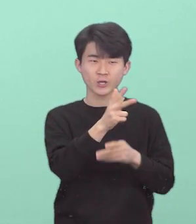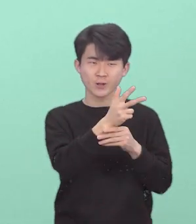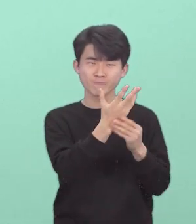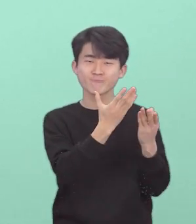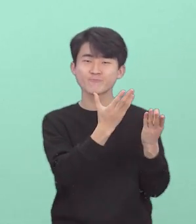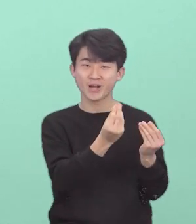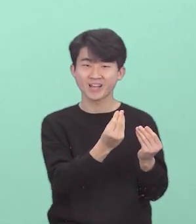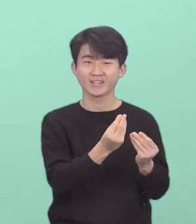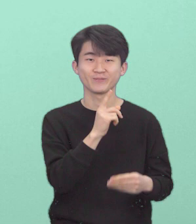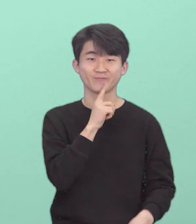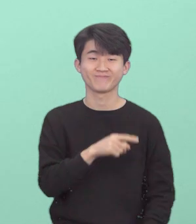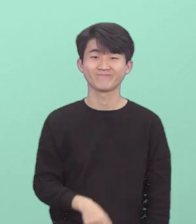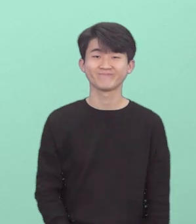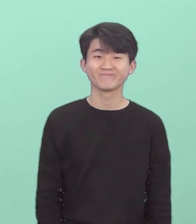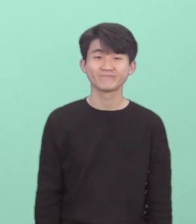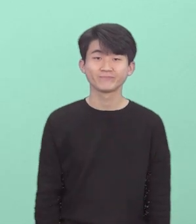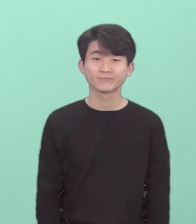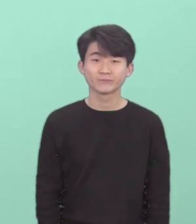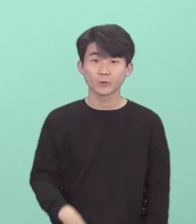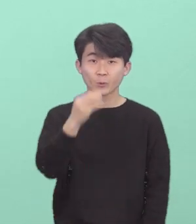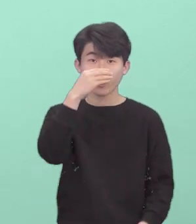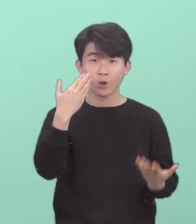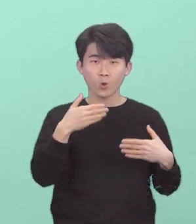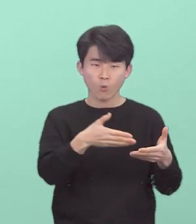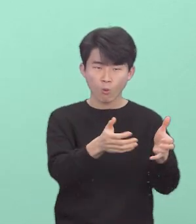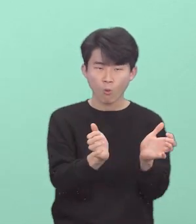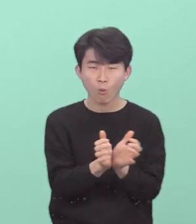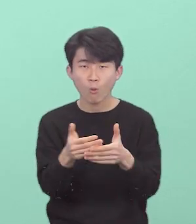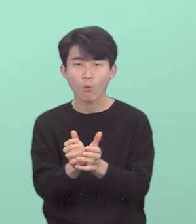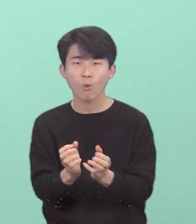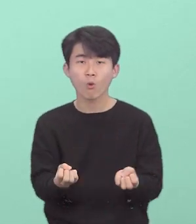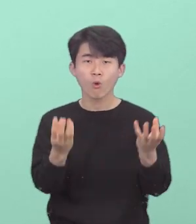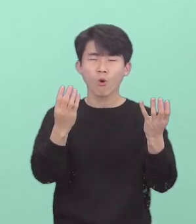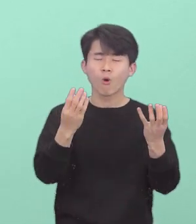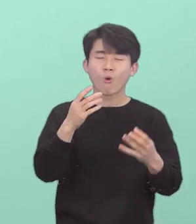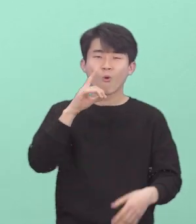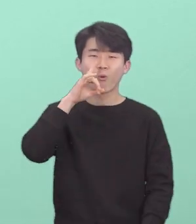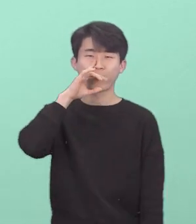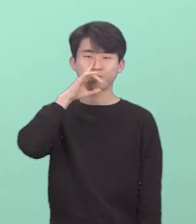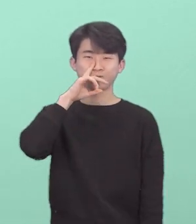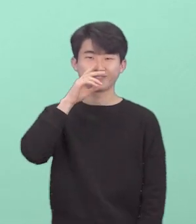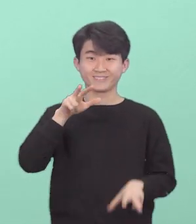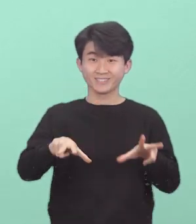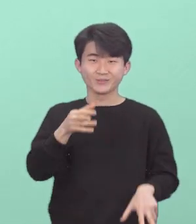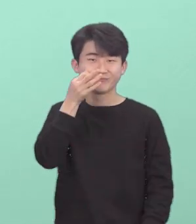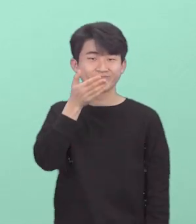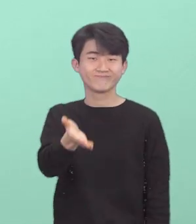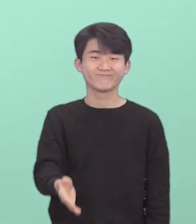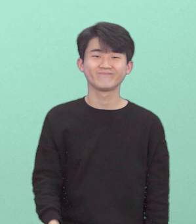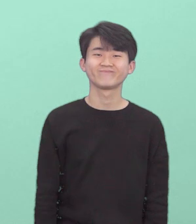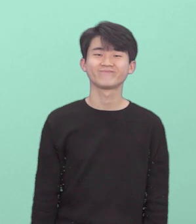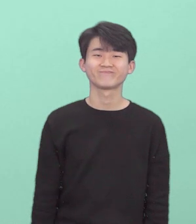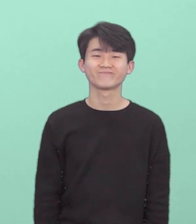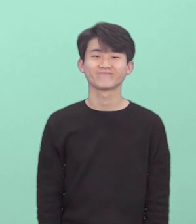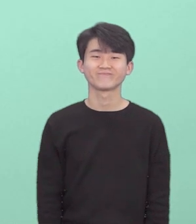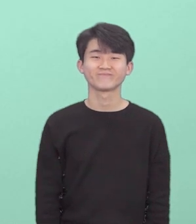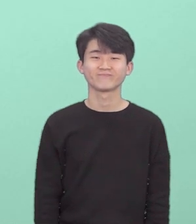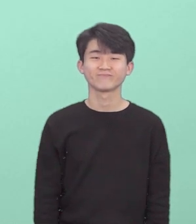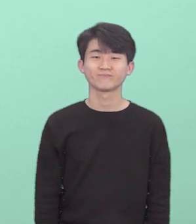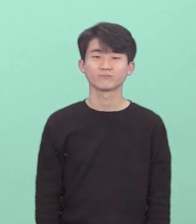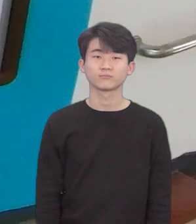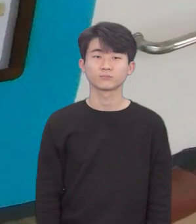카메라에 담아왔다고 합니다. 고등학교 동아리 축제에서는 어떤 일이 펼쳐질까요? 지금 바로 만나보시죠.